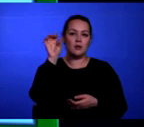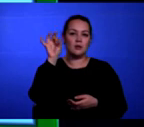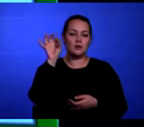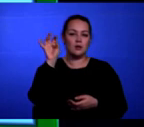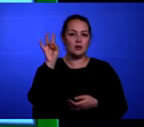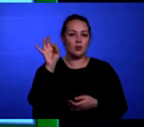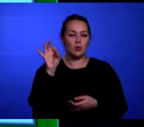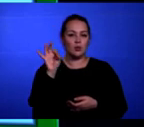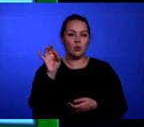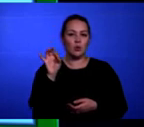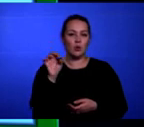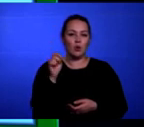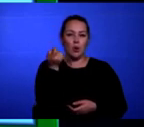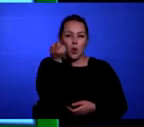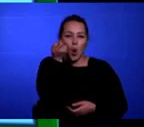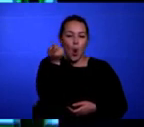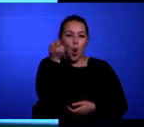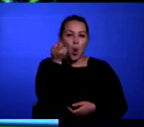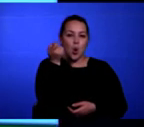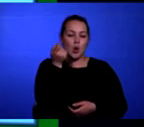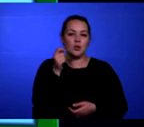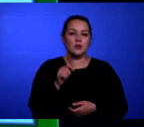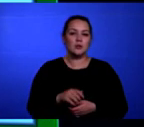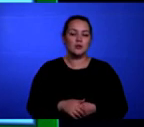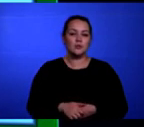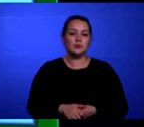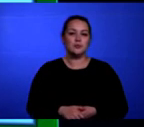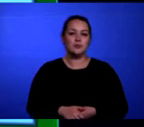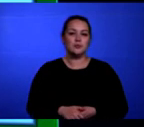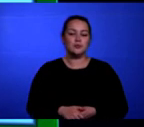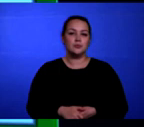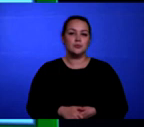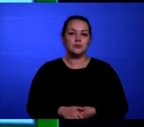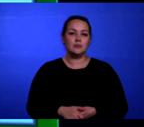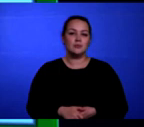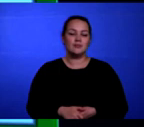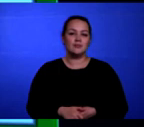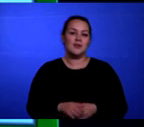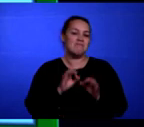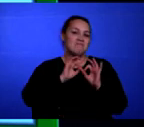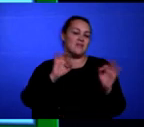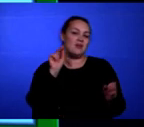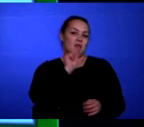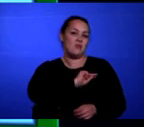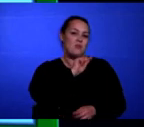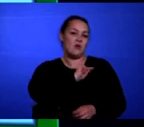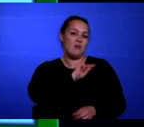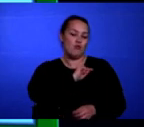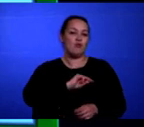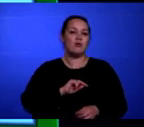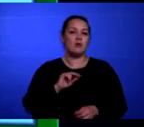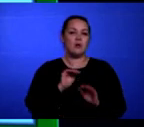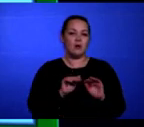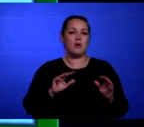крохотная зернышко мы с вами прекрасно поработали ребята давайте подведем итог нашего